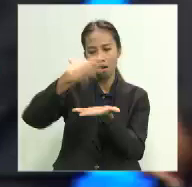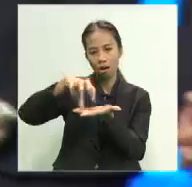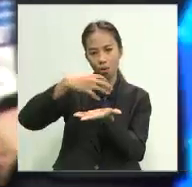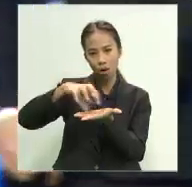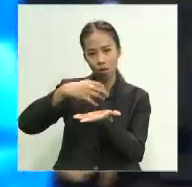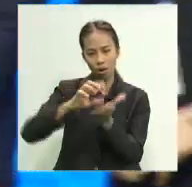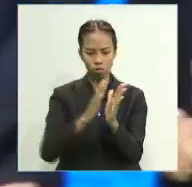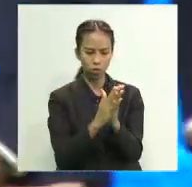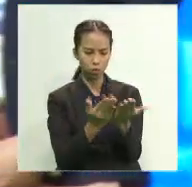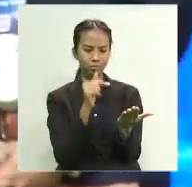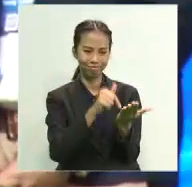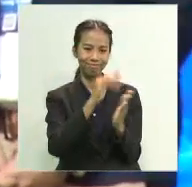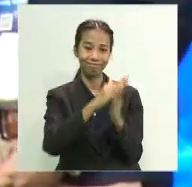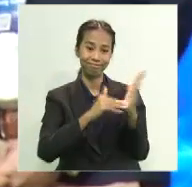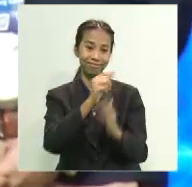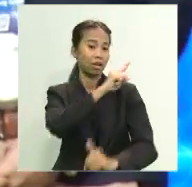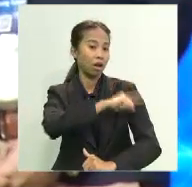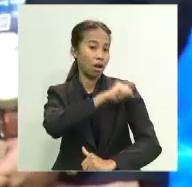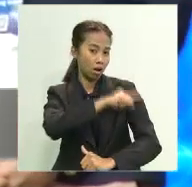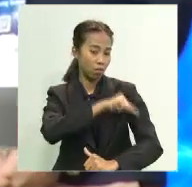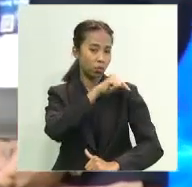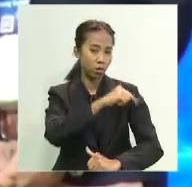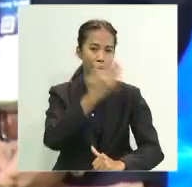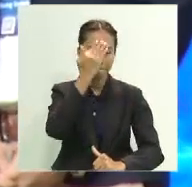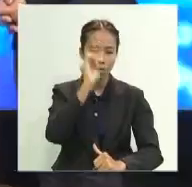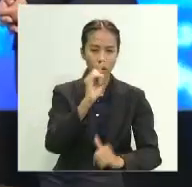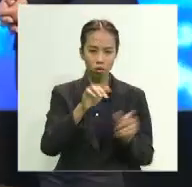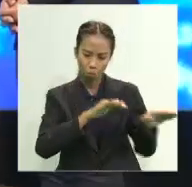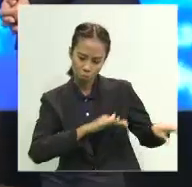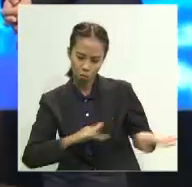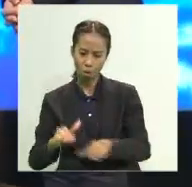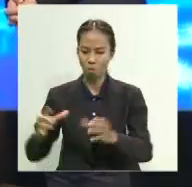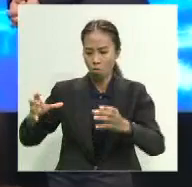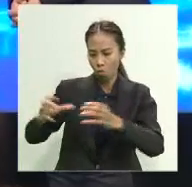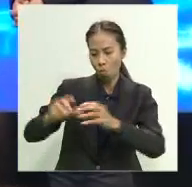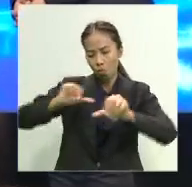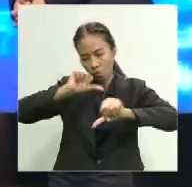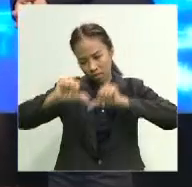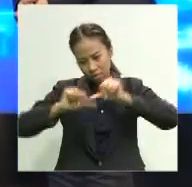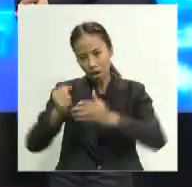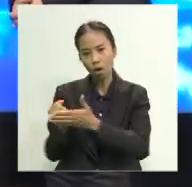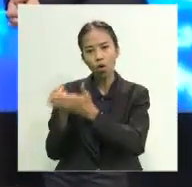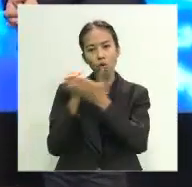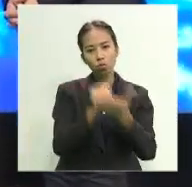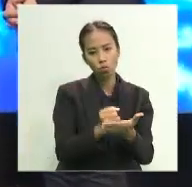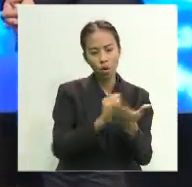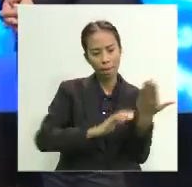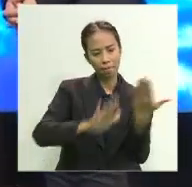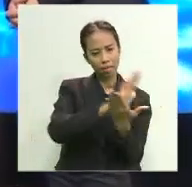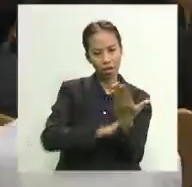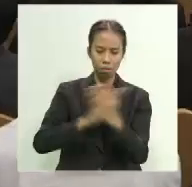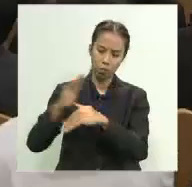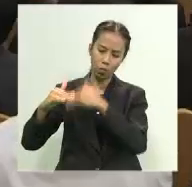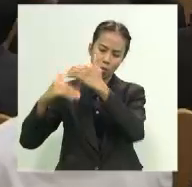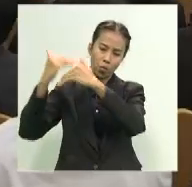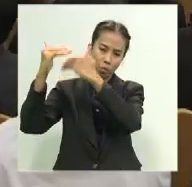ละเอียดของสมุดปกขาวเพื่อแสดงความพร้อมที่จะนำศักยภาพนักวิทย์รุ่นใหม่กำหนดอนาคตไทยก้าวสู่ประเทศที่พัฒนา